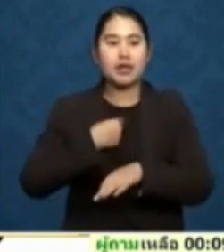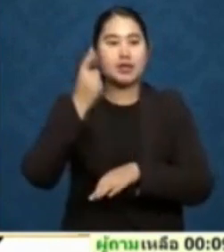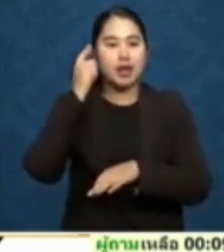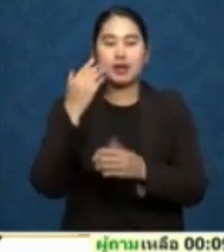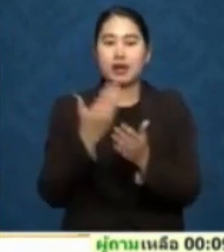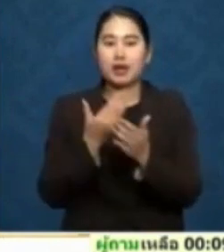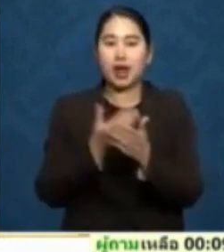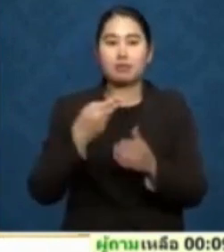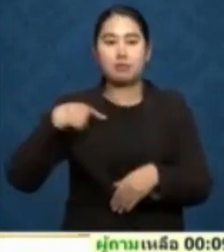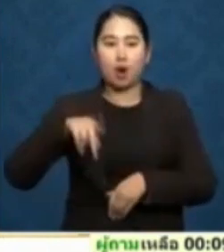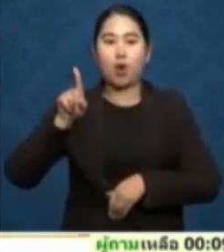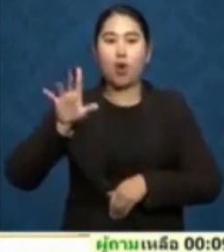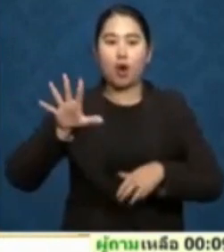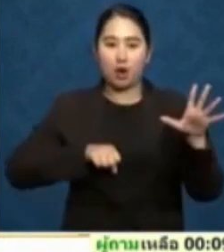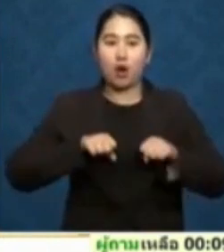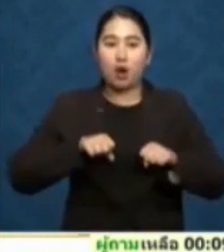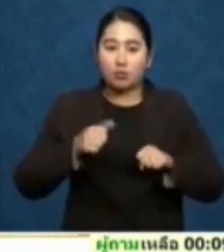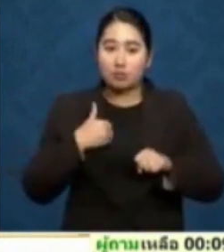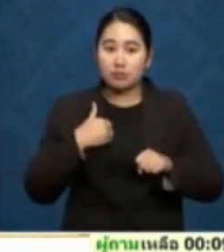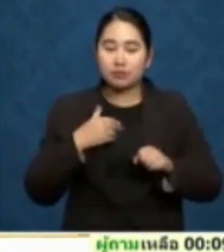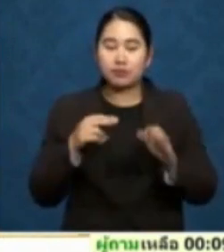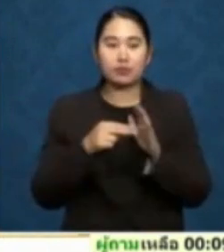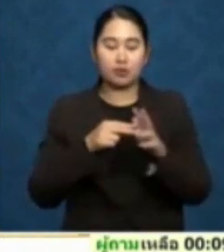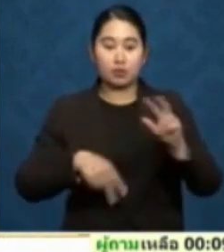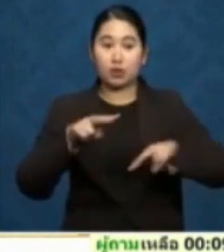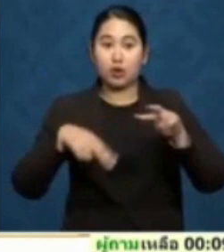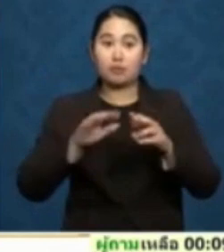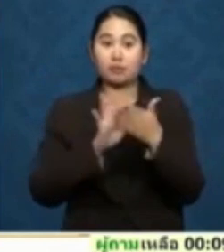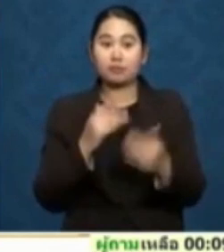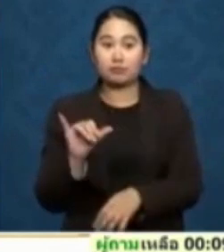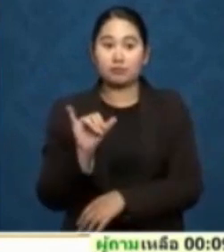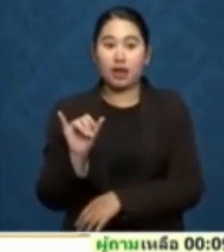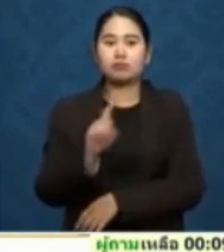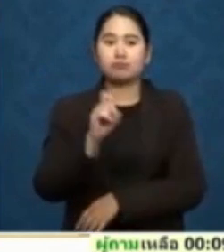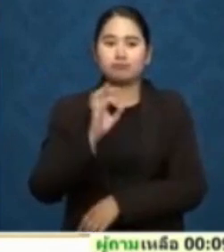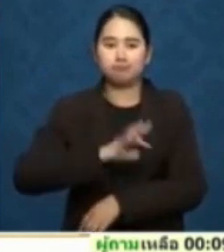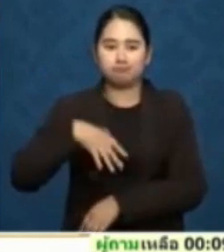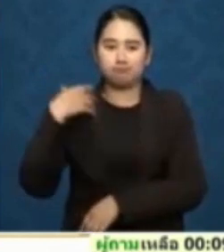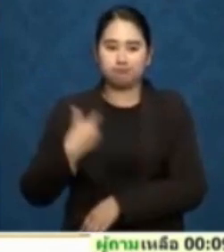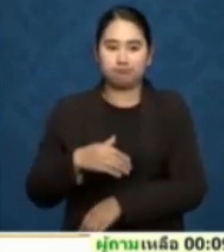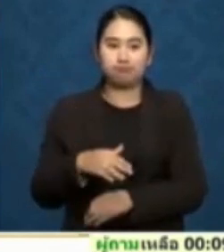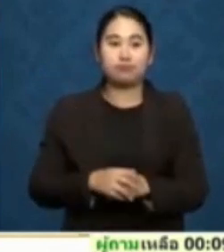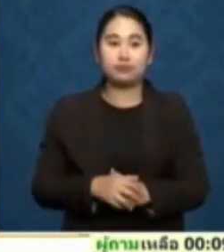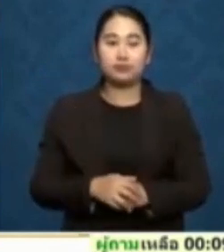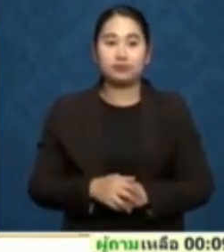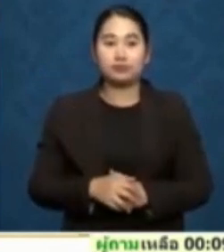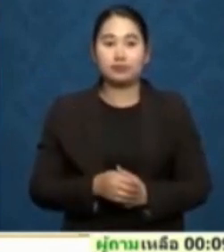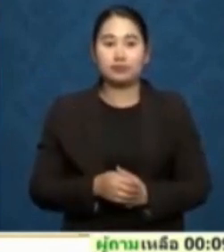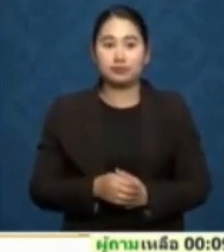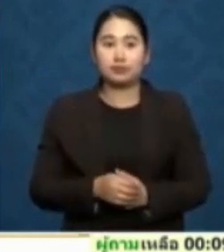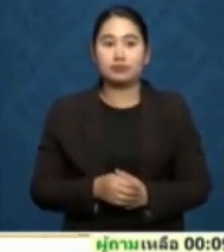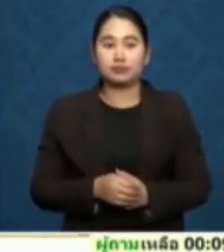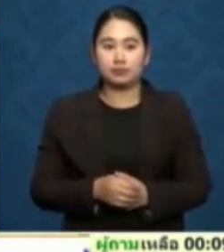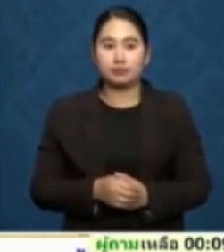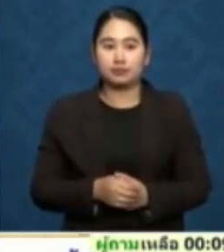างกลุ่มท่านไม่คิดจะสอบสวนเรื่องนี้บ้างเลยเหรอครับผมผิดหวังนะครับแล้วก็